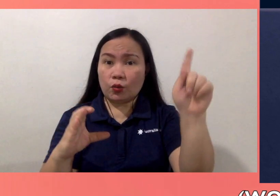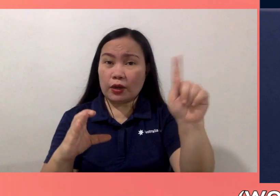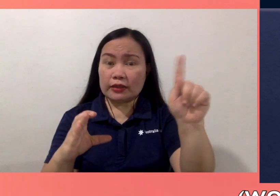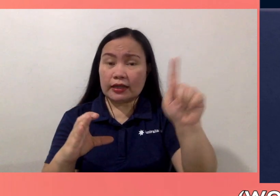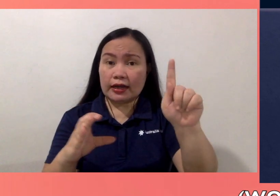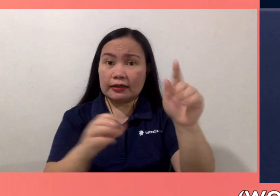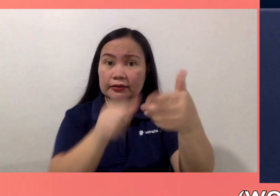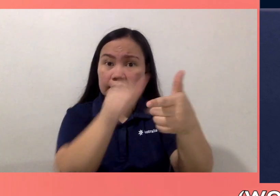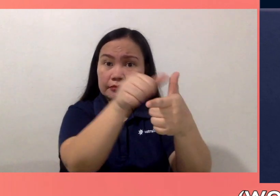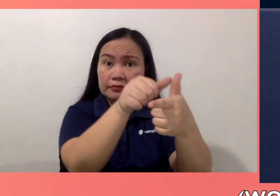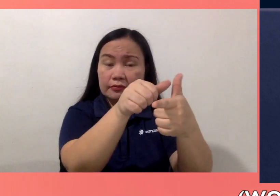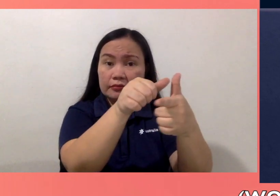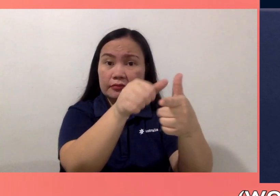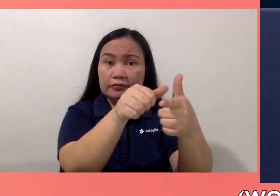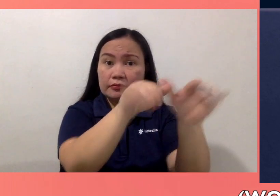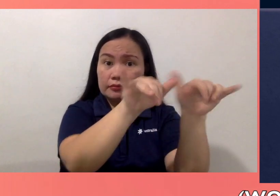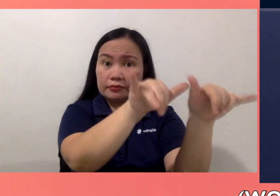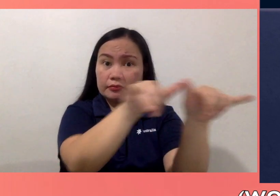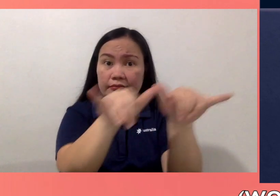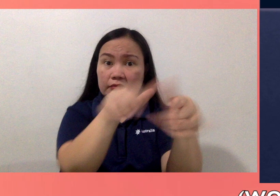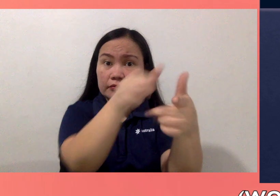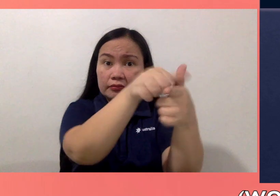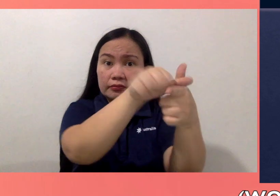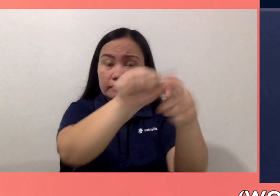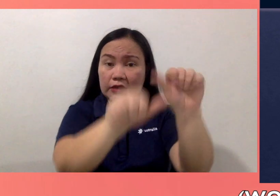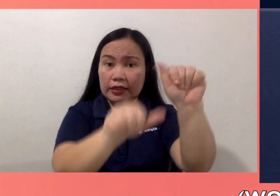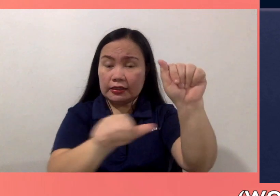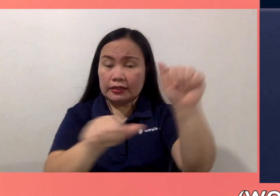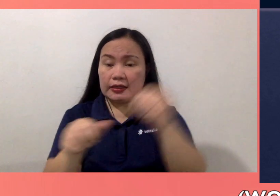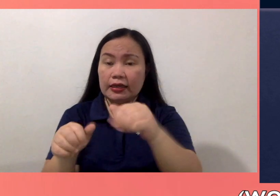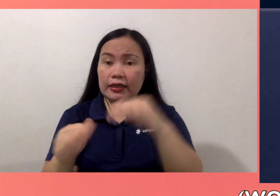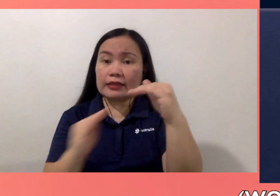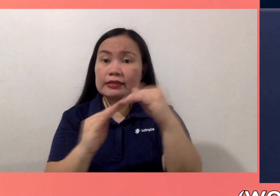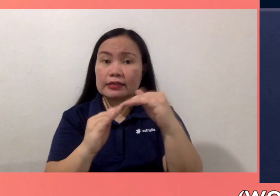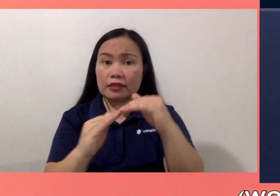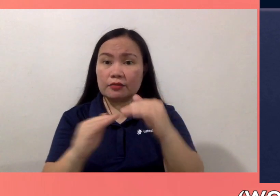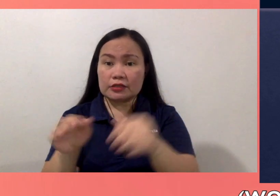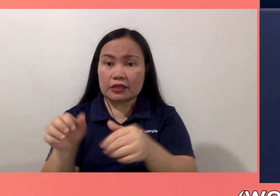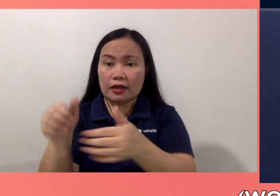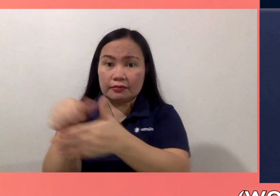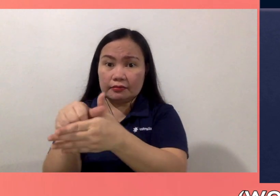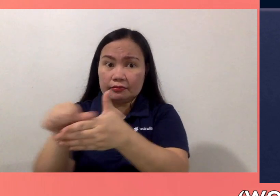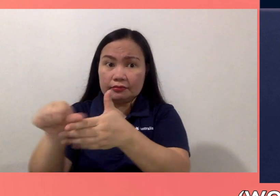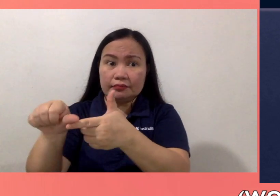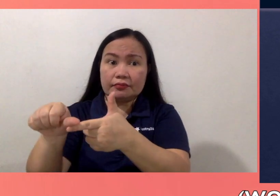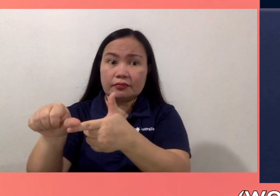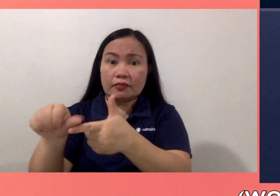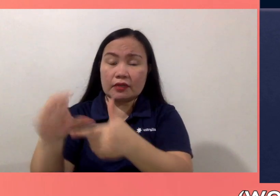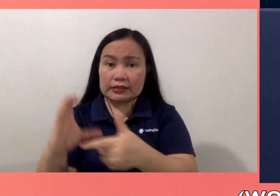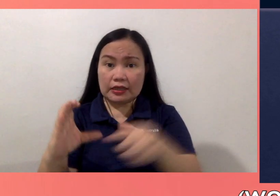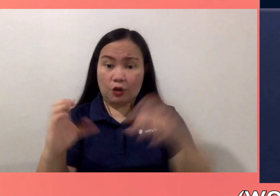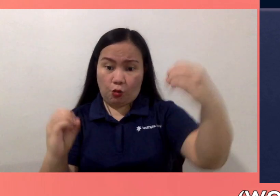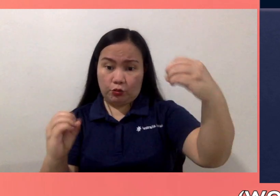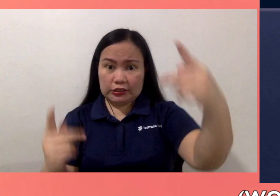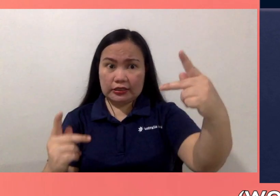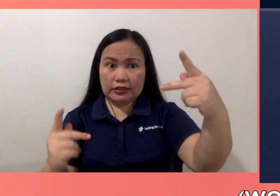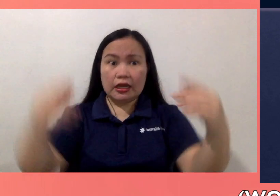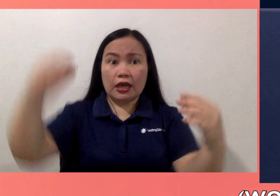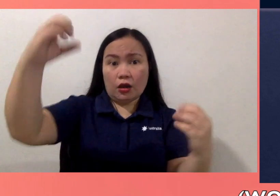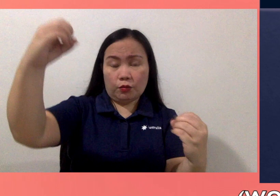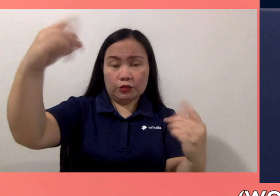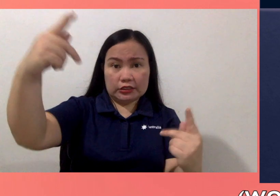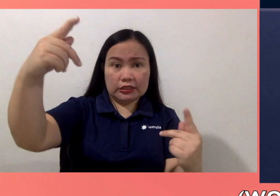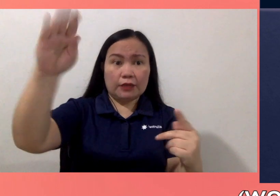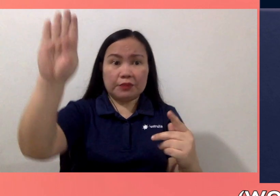ni angle A, ganun din yung sukat ni angle C. They are equal. Tapos, si angle B naman, congruent kay